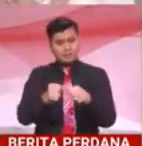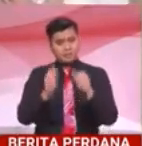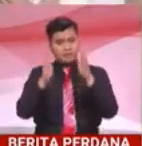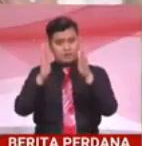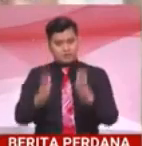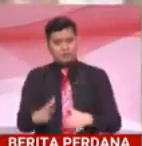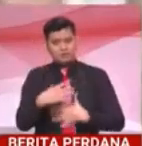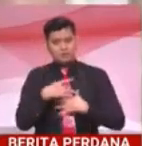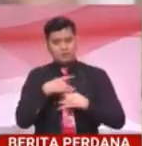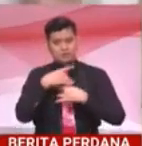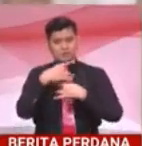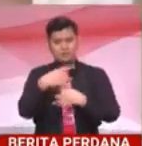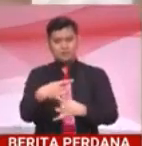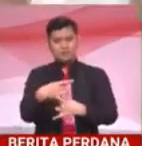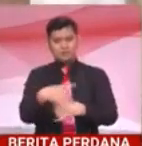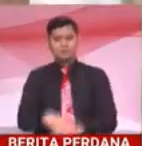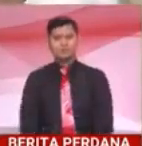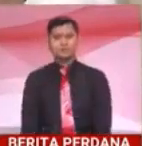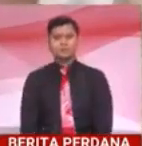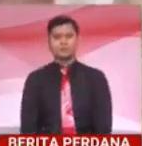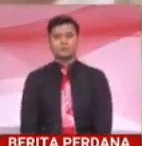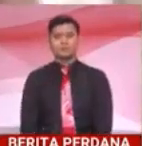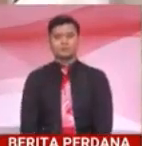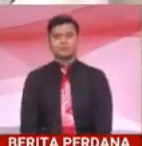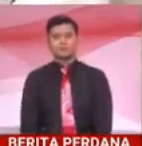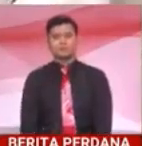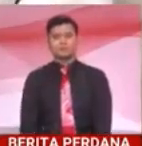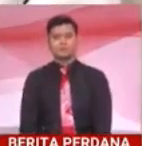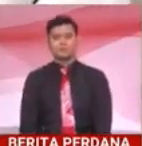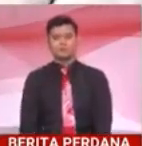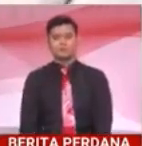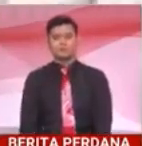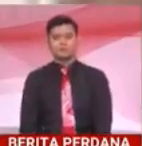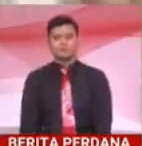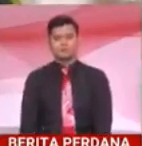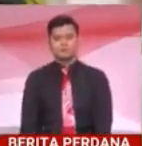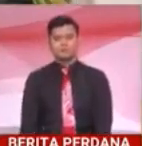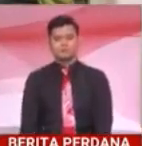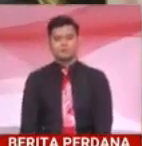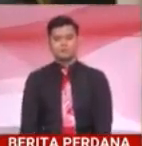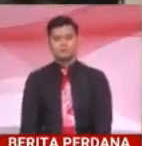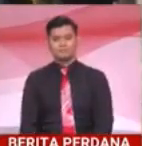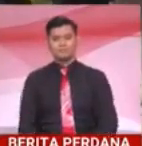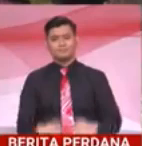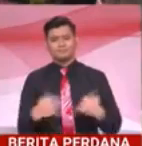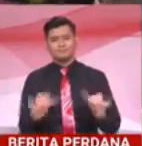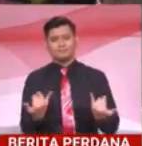dagu aku disini bersama harapan